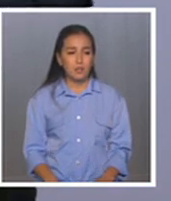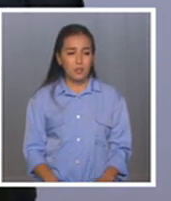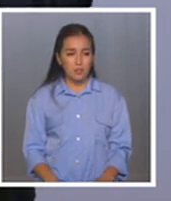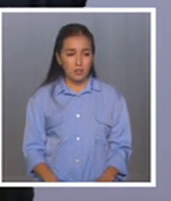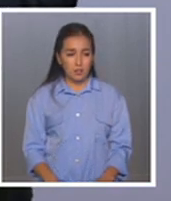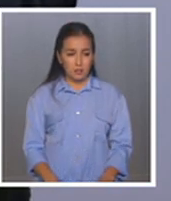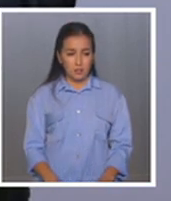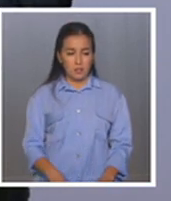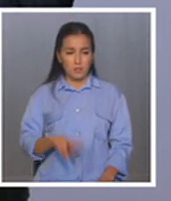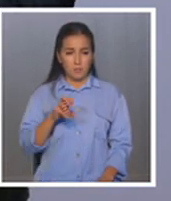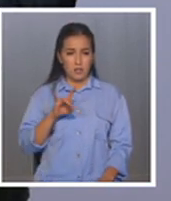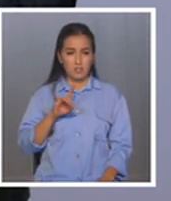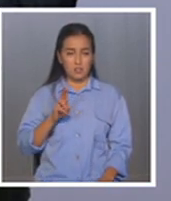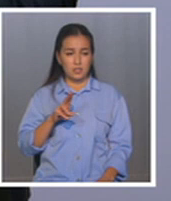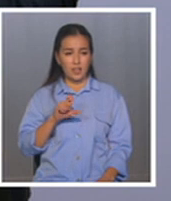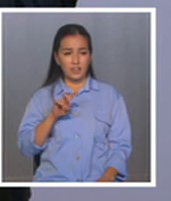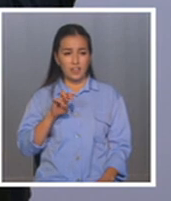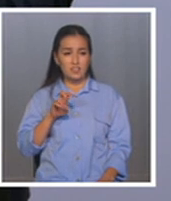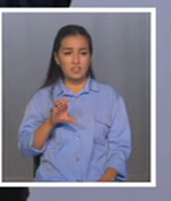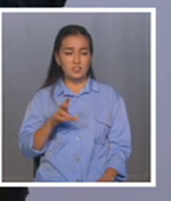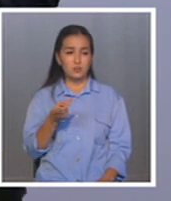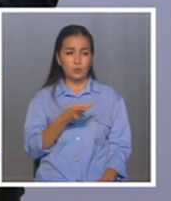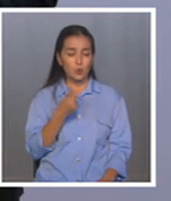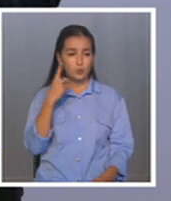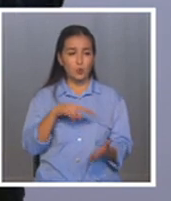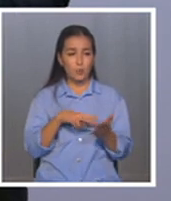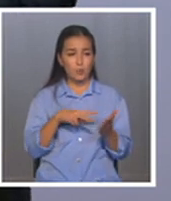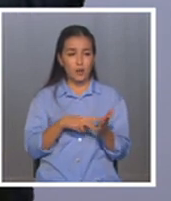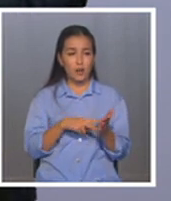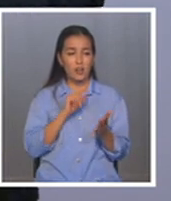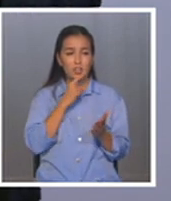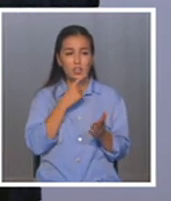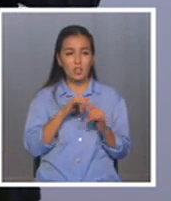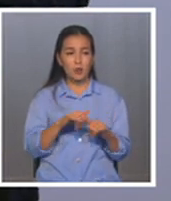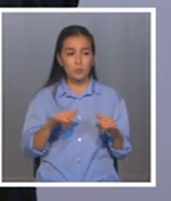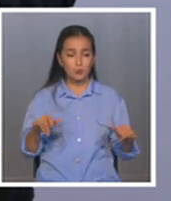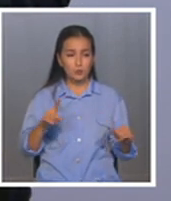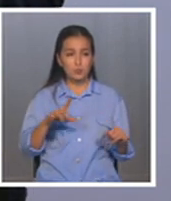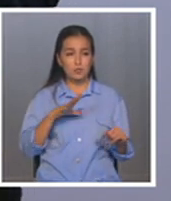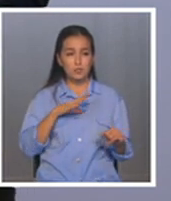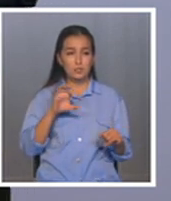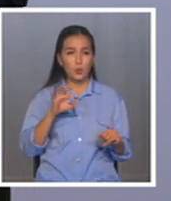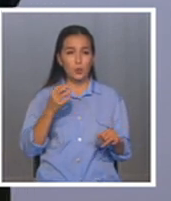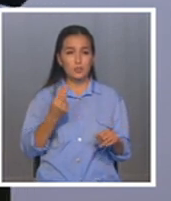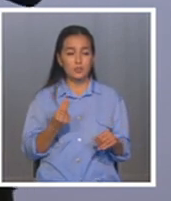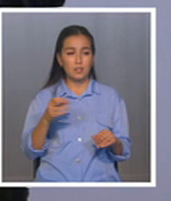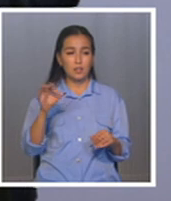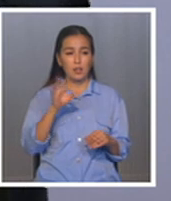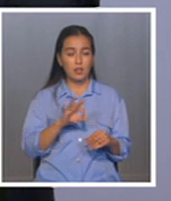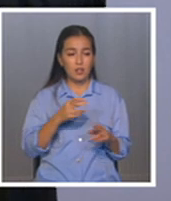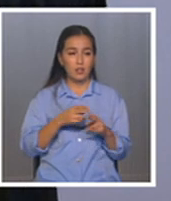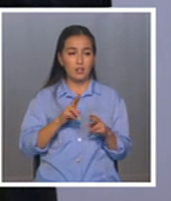Карл Маркс пен Фридрих Энгельстің жоспарлы экономиканы дамыту, яғни социализм туралы